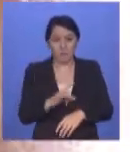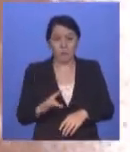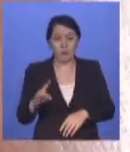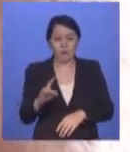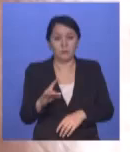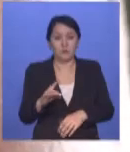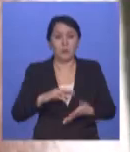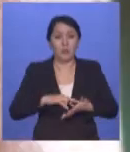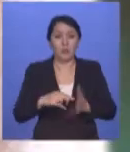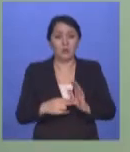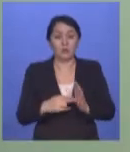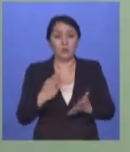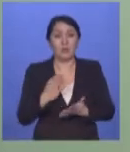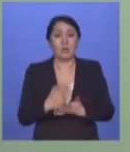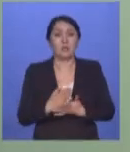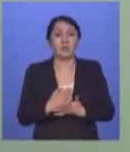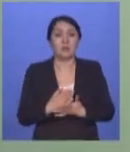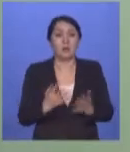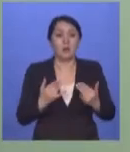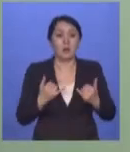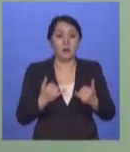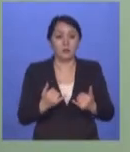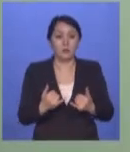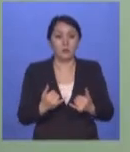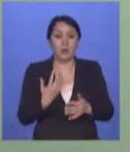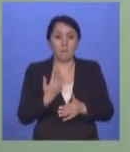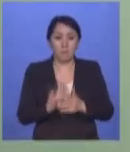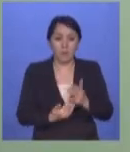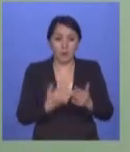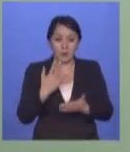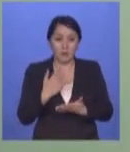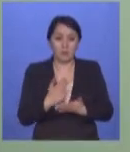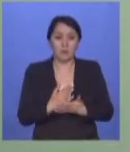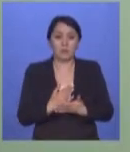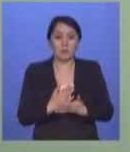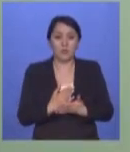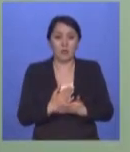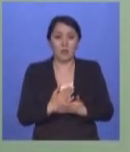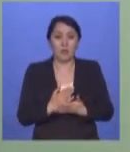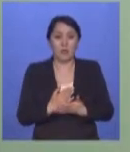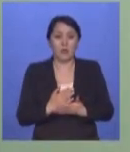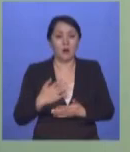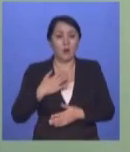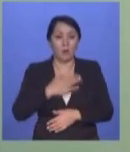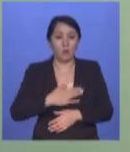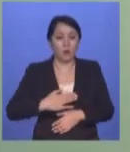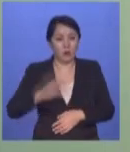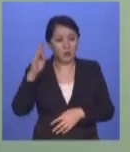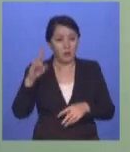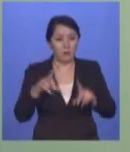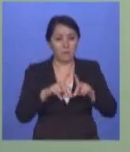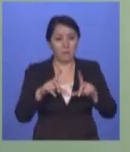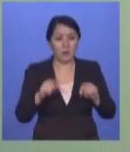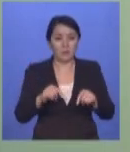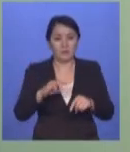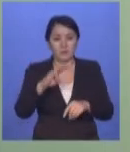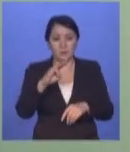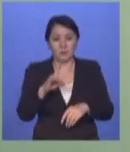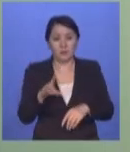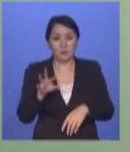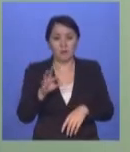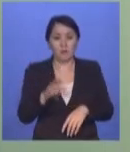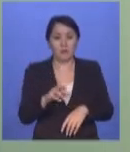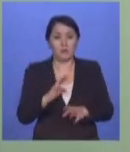өңірлеріне баруды жоспарлап отырмыз. Осыған байланысты бірқатар ұсыныстар пысықталып, ең өзектісі мектептегі медиация деп танылды. Яғни